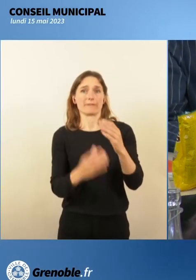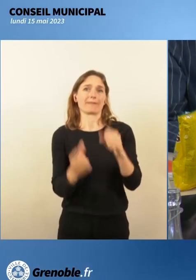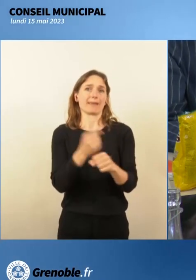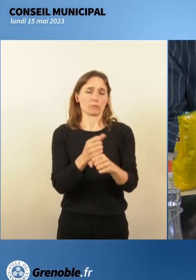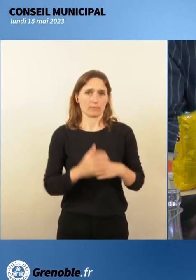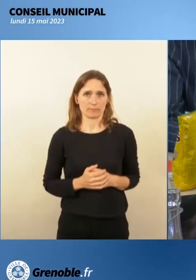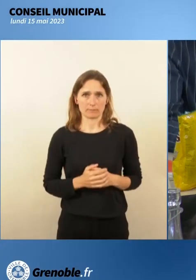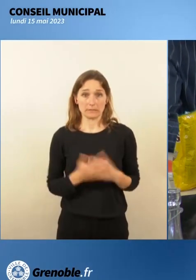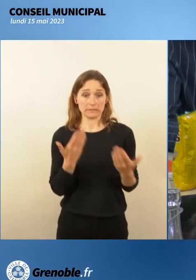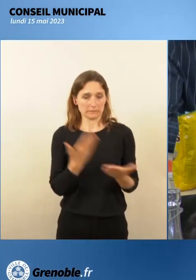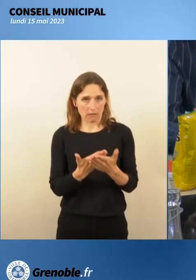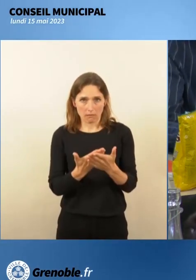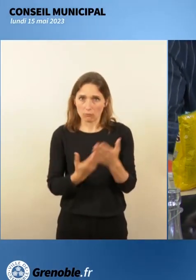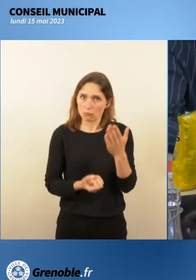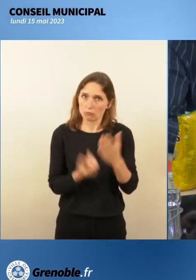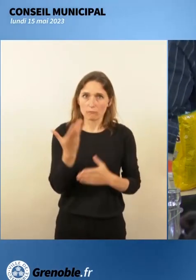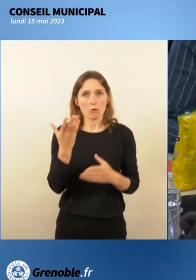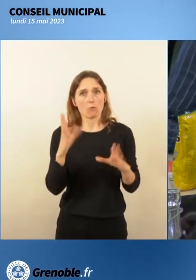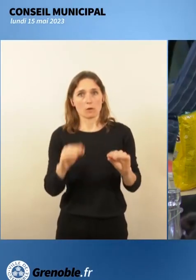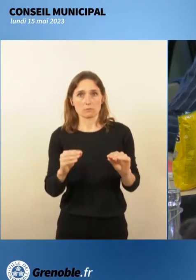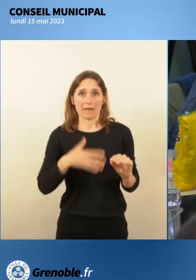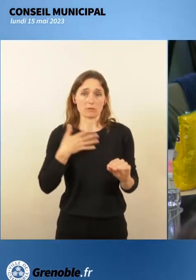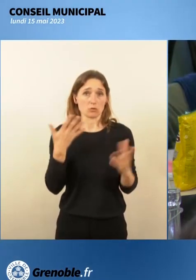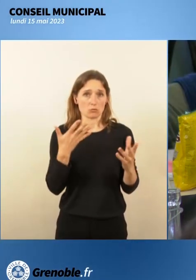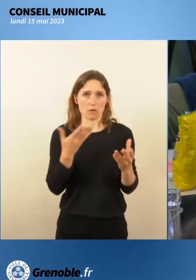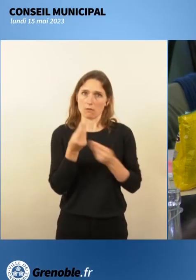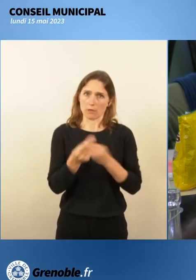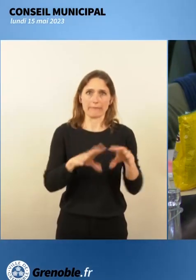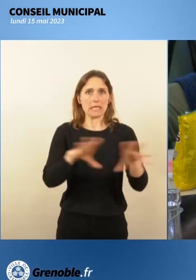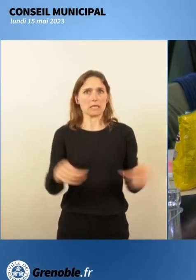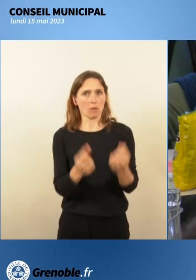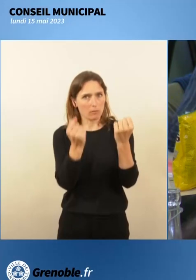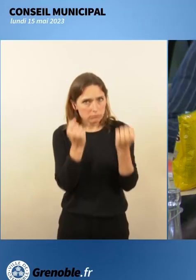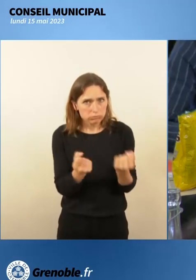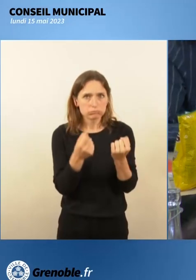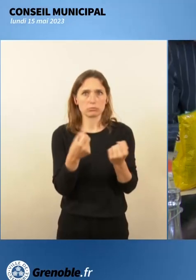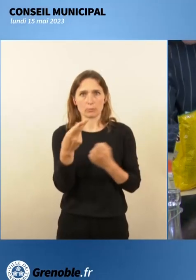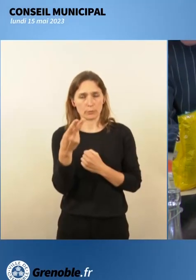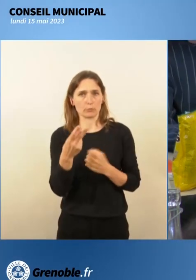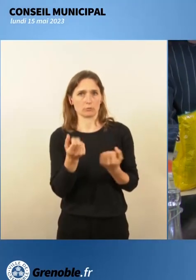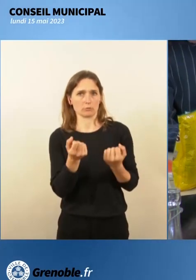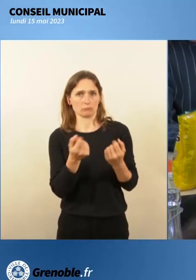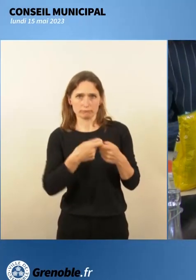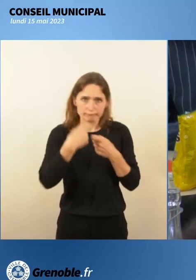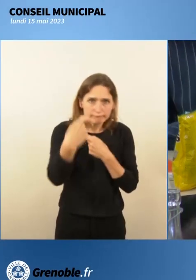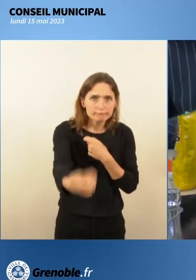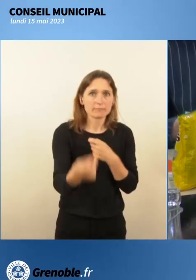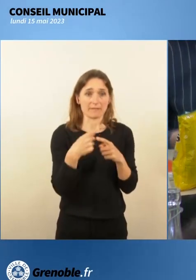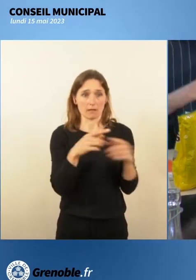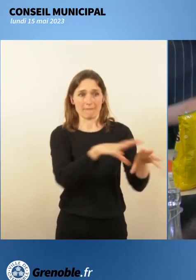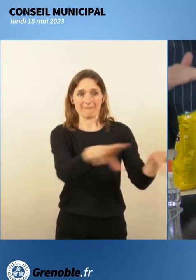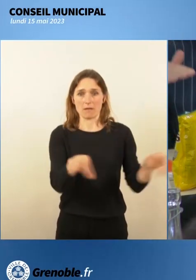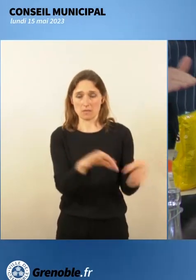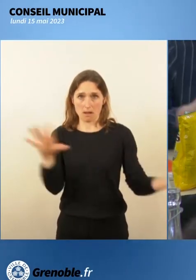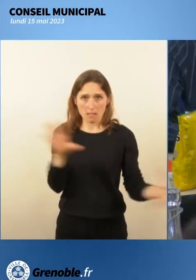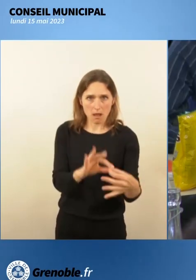de sécuriser les équipes de d'améliorer le lien avec les familles et qui sont donc très appréciées